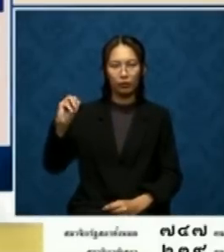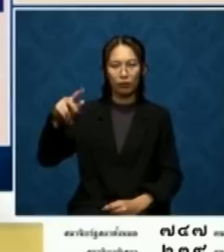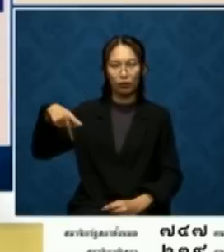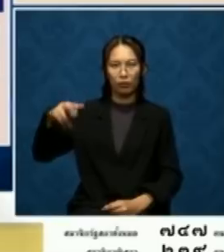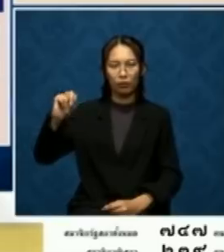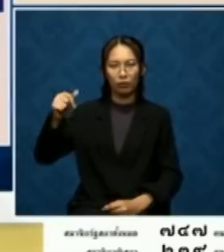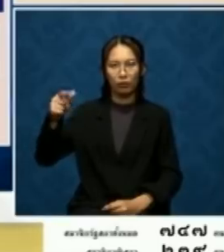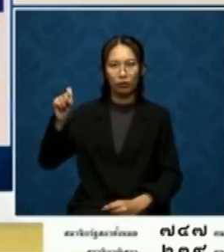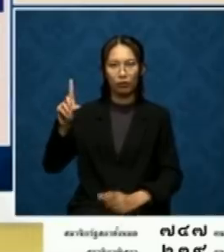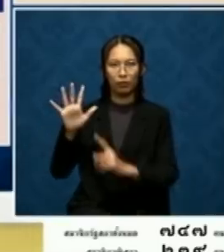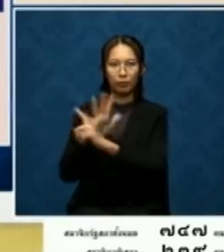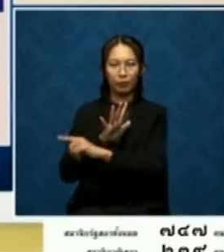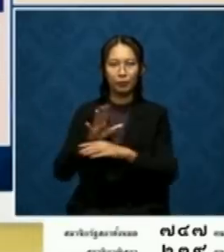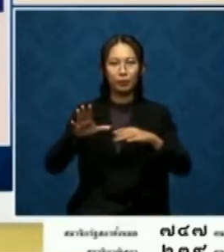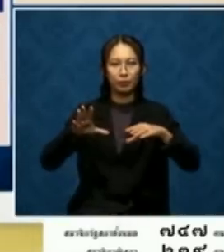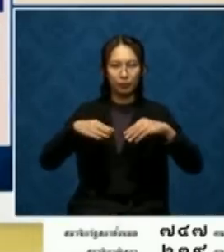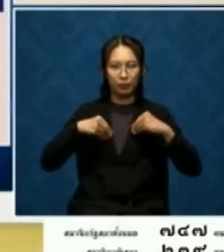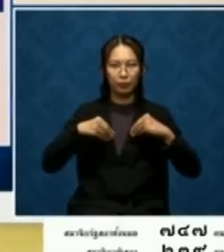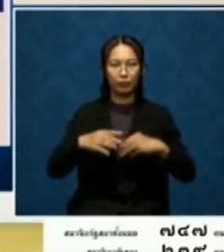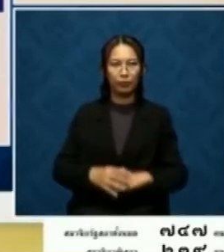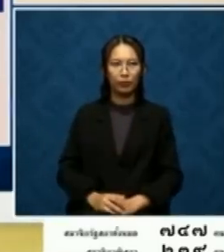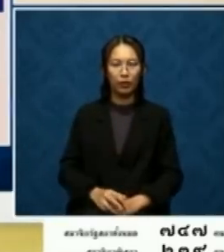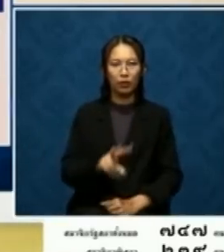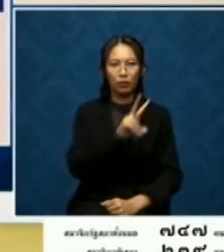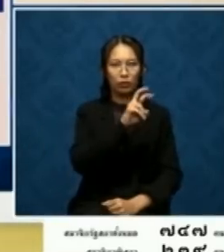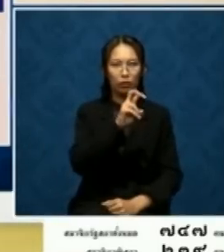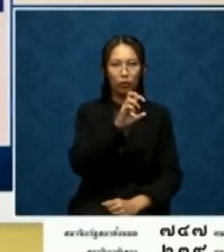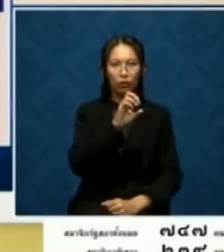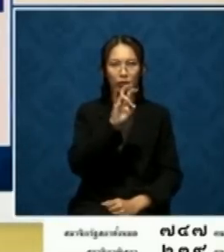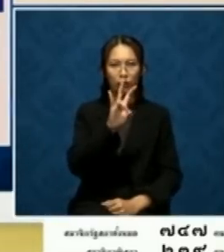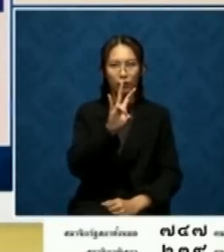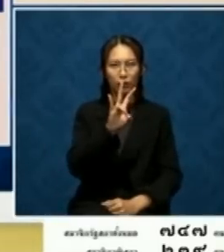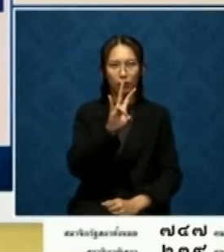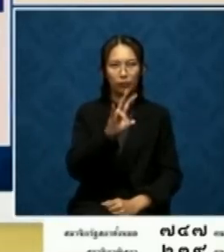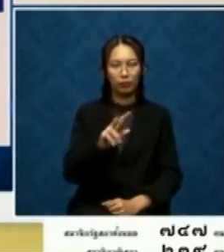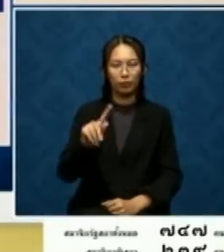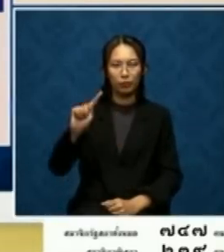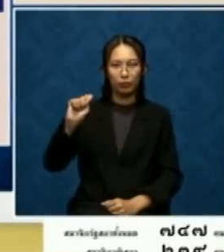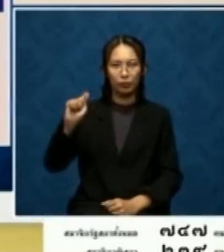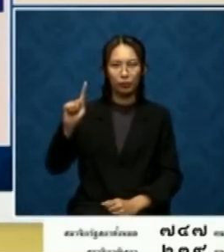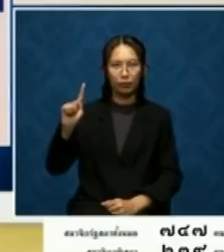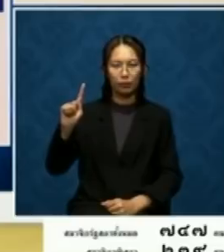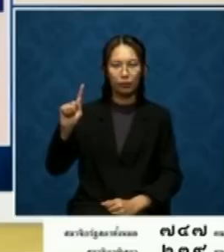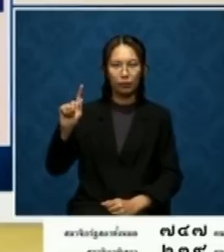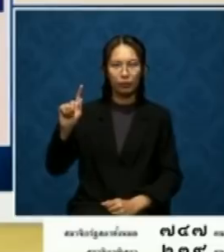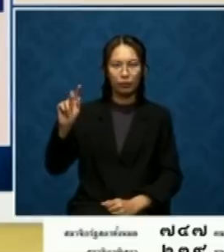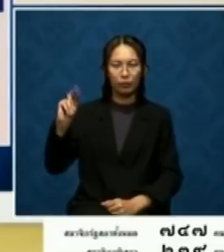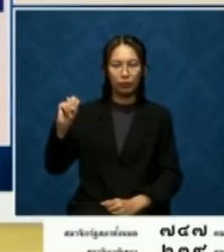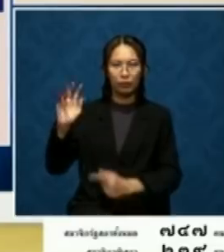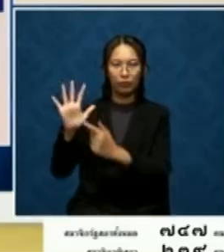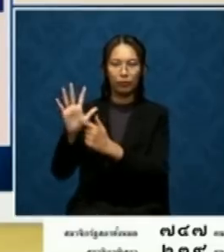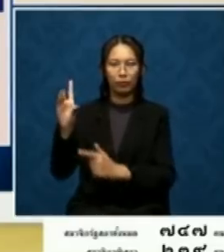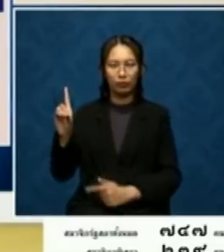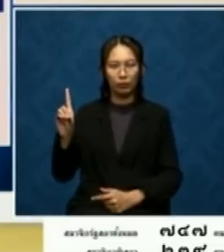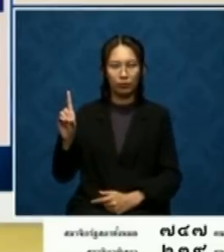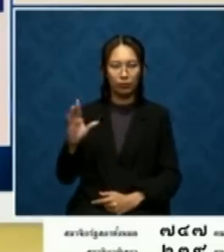นูญเนี่ยสุดท้ายพอถึงเวลานะปัญหามันไม่ได้มาจากใครหรอกครับมันมาจากในพรรคร่วมนี่แหละเรื่องนี้ไม่เอาเรื่องนี้ไม่แก้สสรไม่เอาน